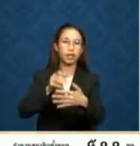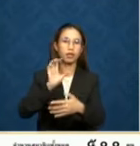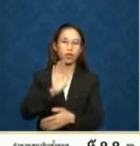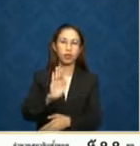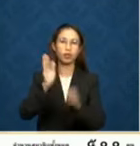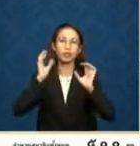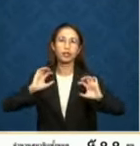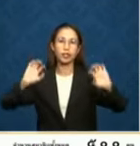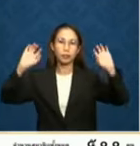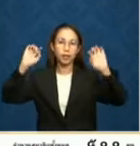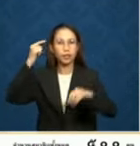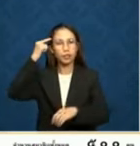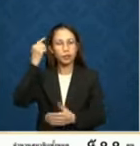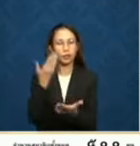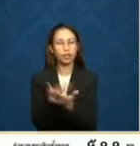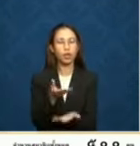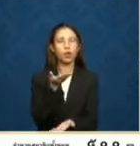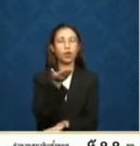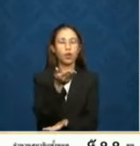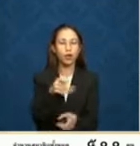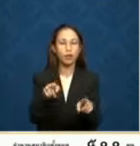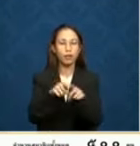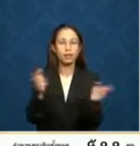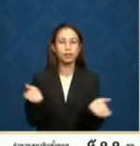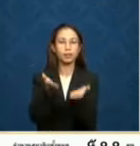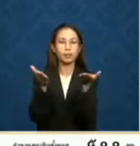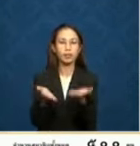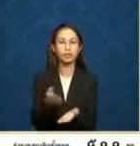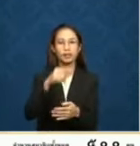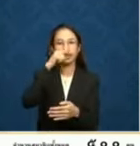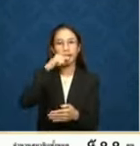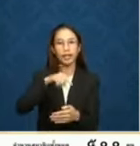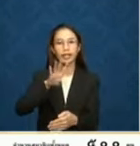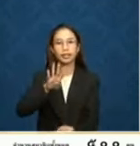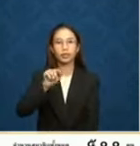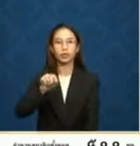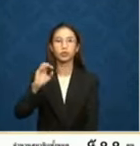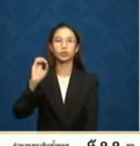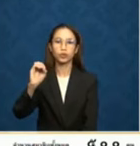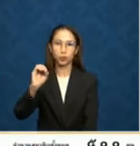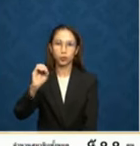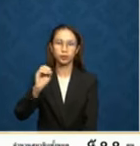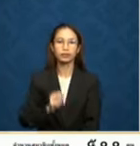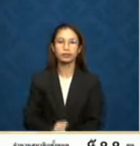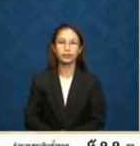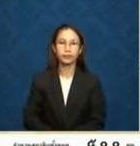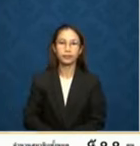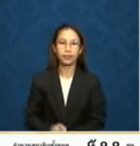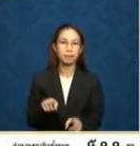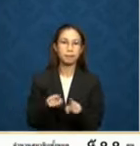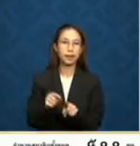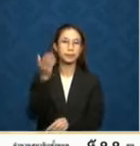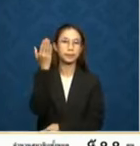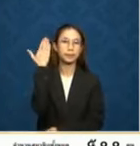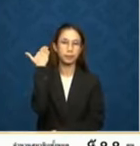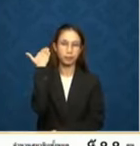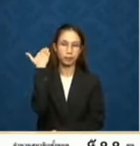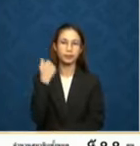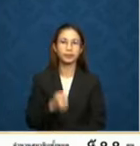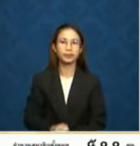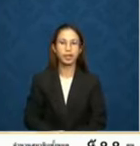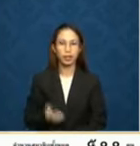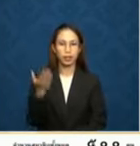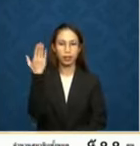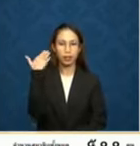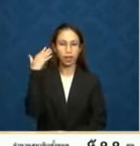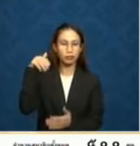ไม่ต่างจากการของงบที่หอยไยคำวา ส่เสิมไยแลนด 4.0Big Data หอ Blockchain ในอดีทที่ผ่านมาโดยที่